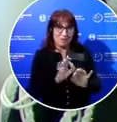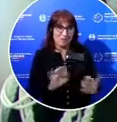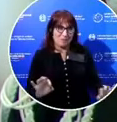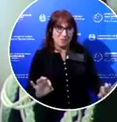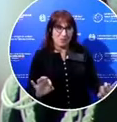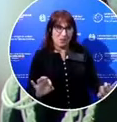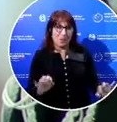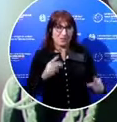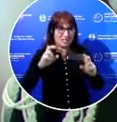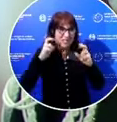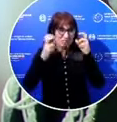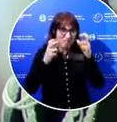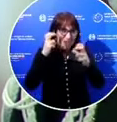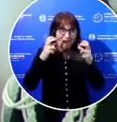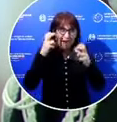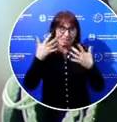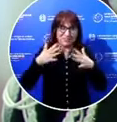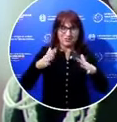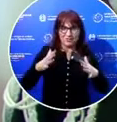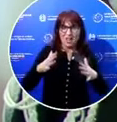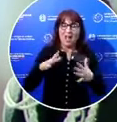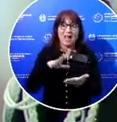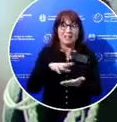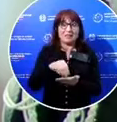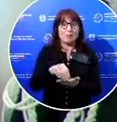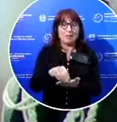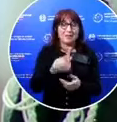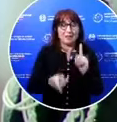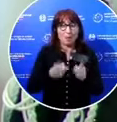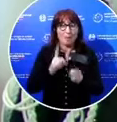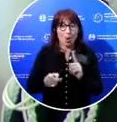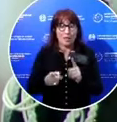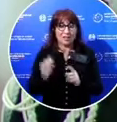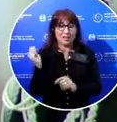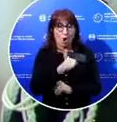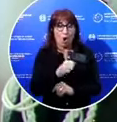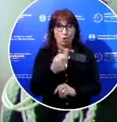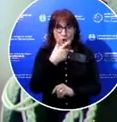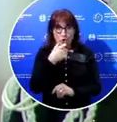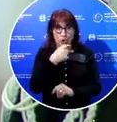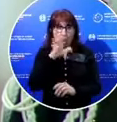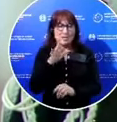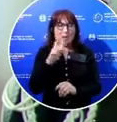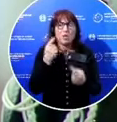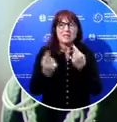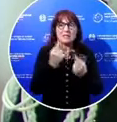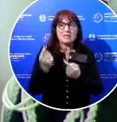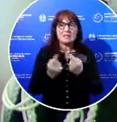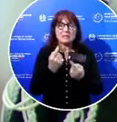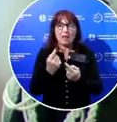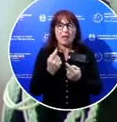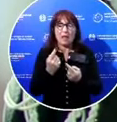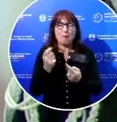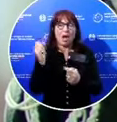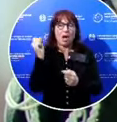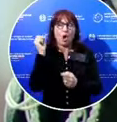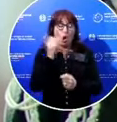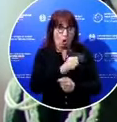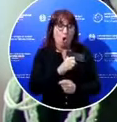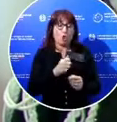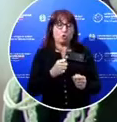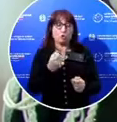in termini di sforzi compiuti dal Dipartimento delle Politiche Antidroga, cito il Sistema Nazionale di Allerta Precoce sulle Droghe, grazie